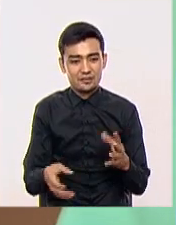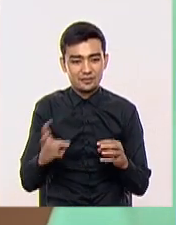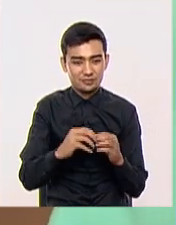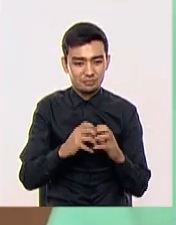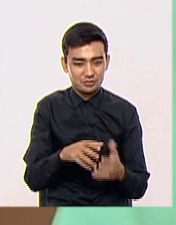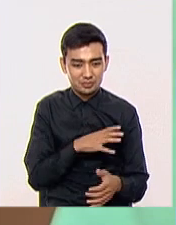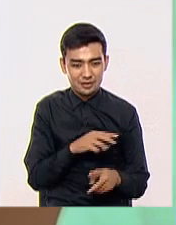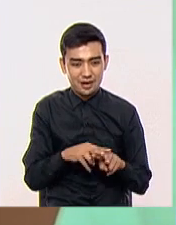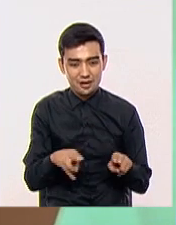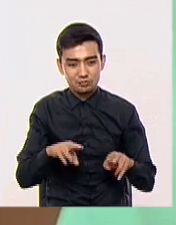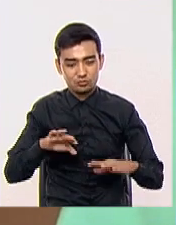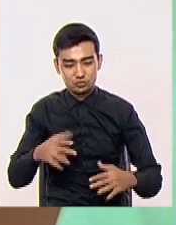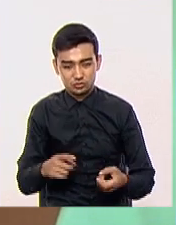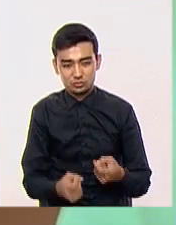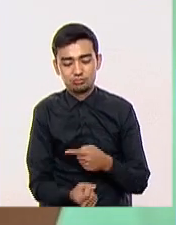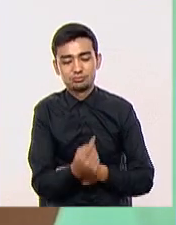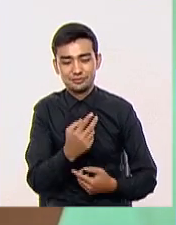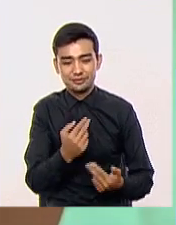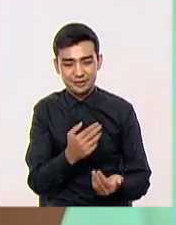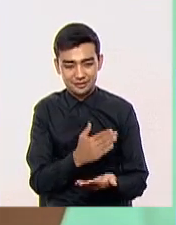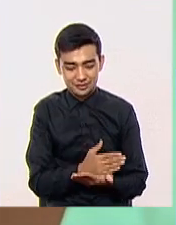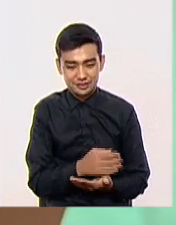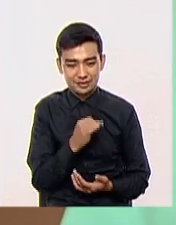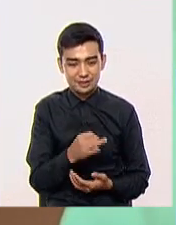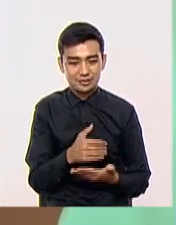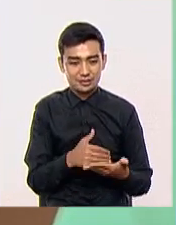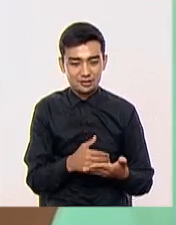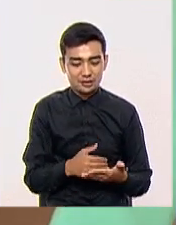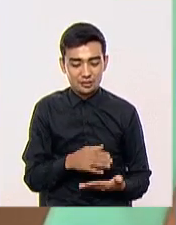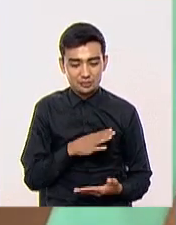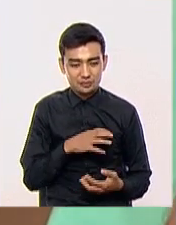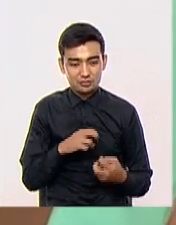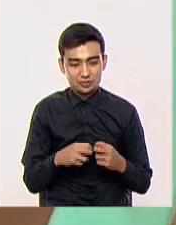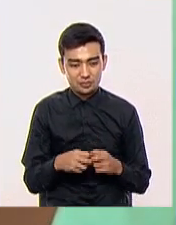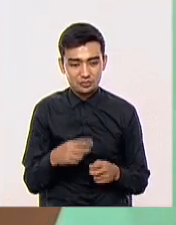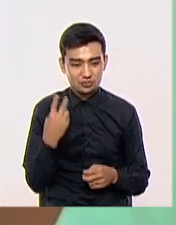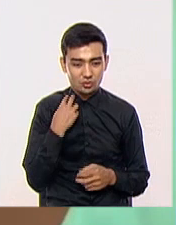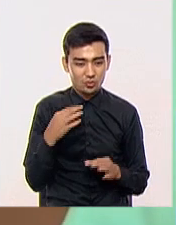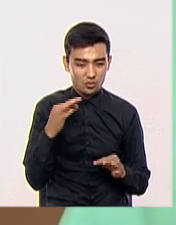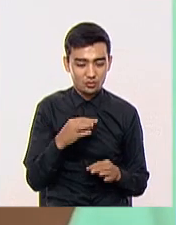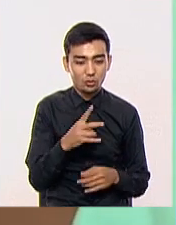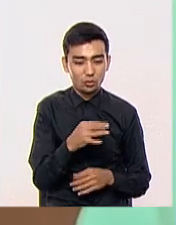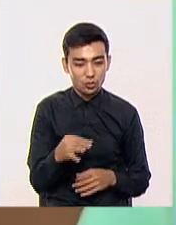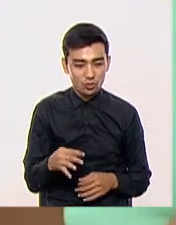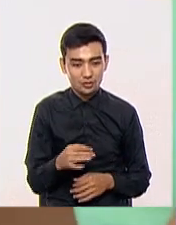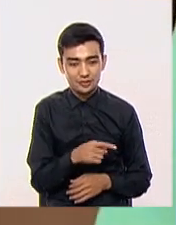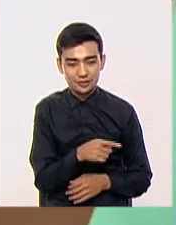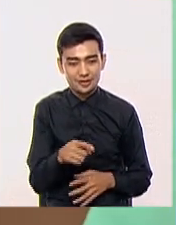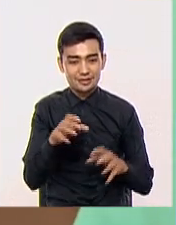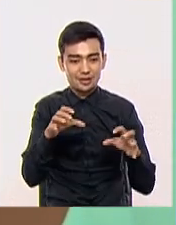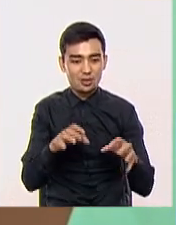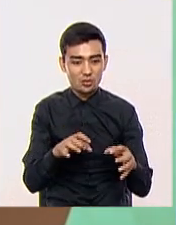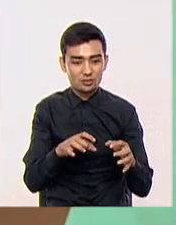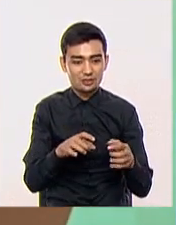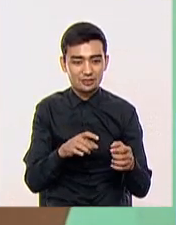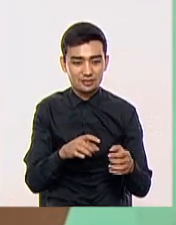кейін бұндай жағдай кездеседі. Списать ету қарызды. Бірақ ол заңды